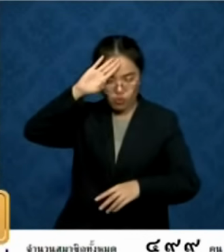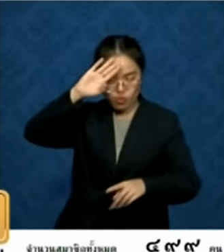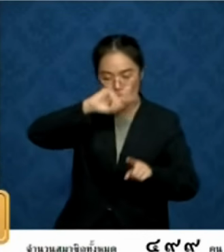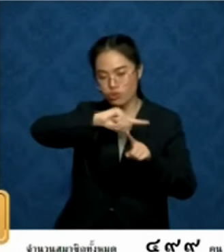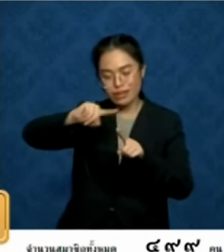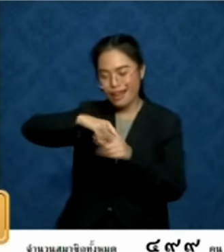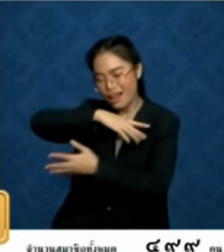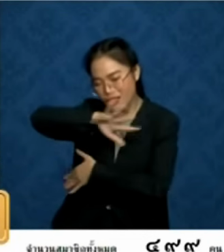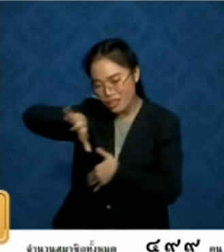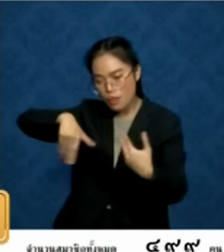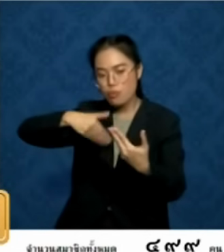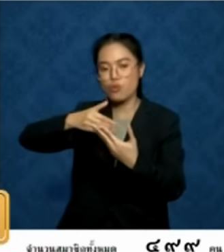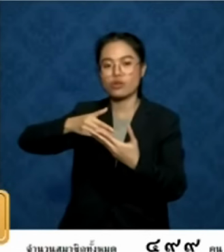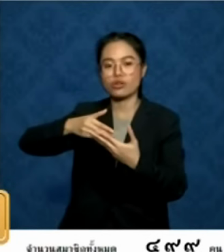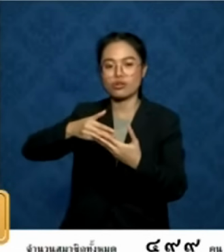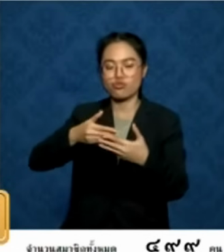าน